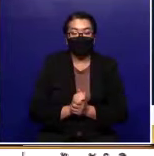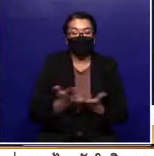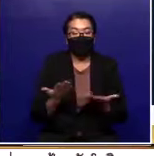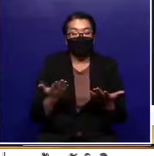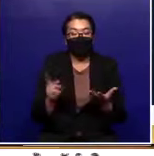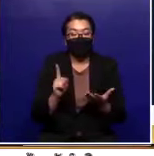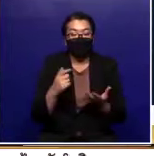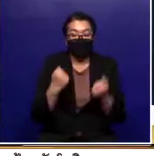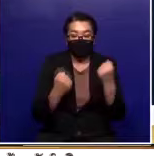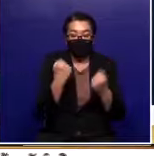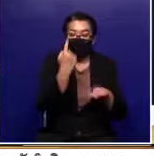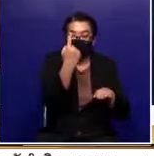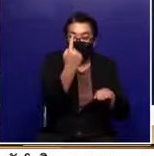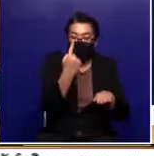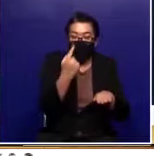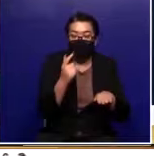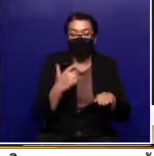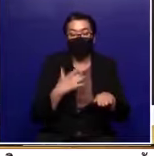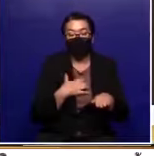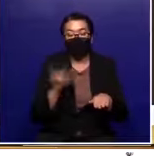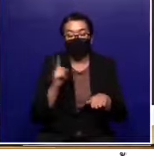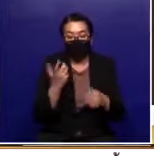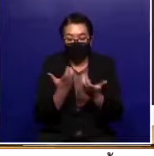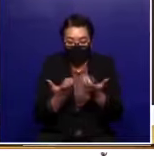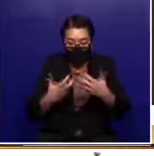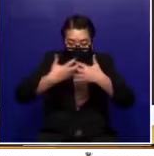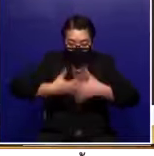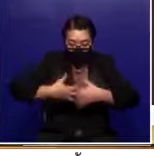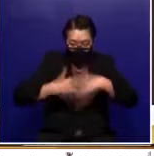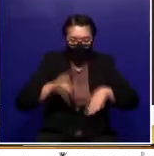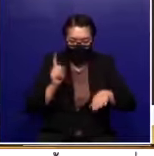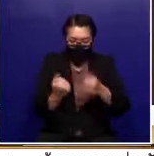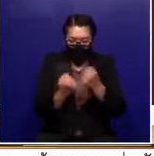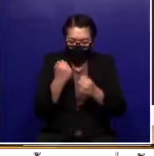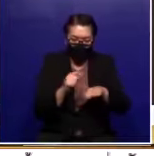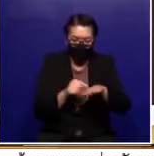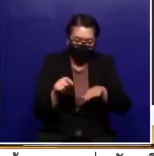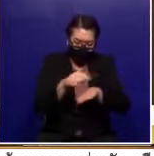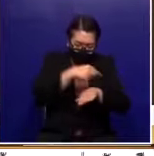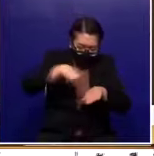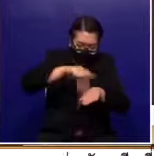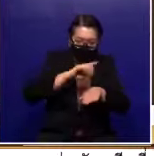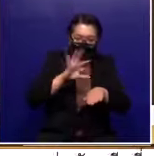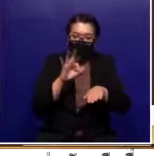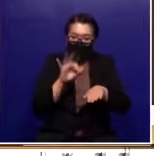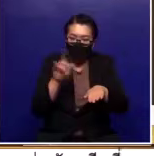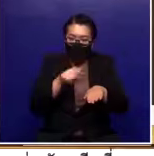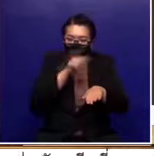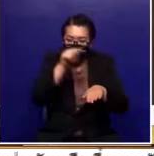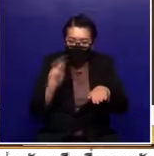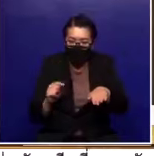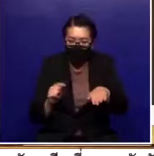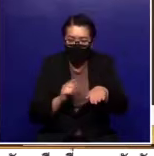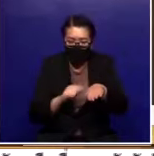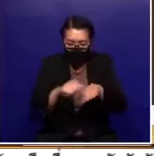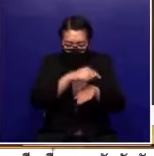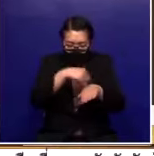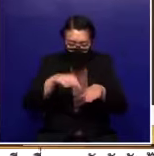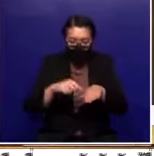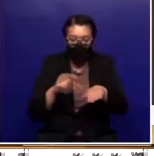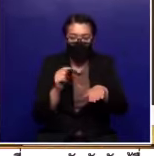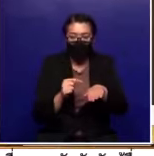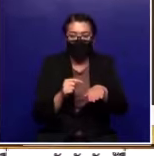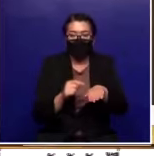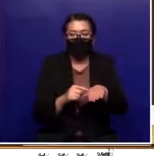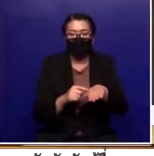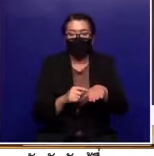ถยนต์1คันเรามีโลโก้คอนเทนต์หรือว่าชิ้นส่วนในการประกอบใน 99.9% ถ้าติดชื่อยี่ห้อพลักษ์พลามจีรายุรุ่น725ได้ทำ